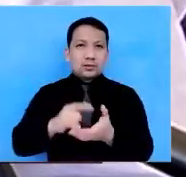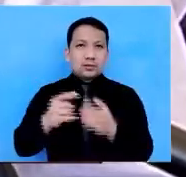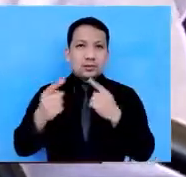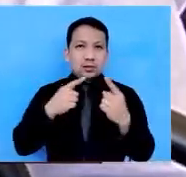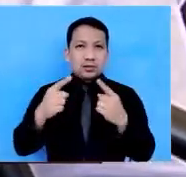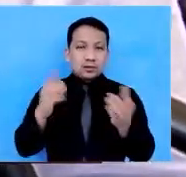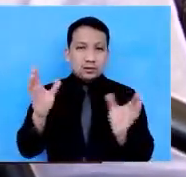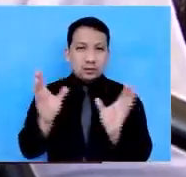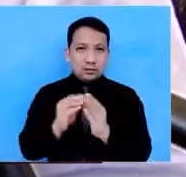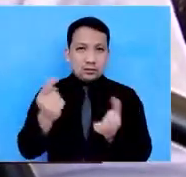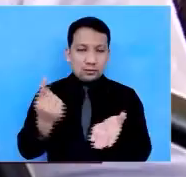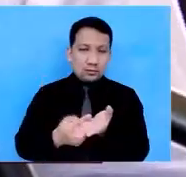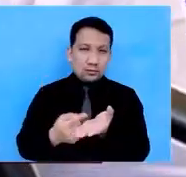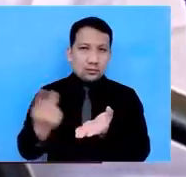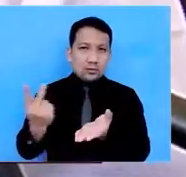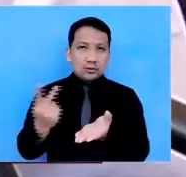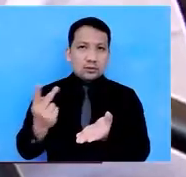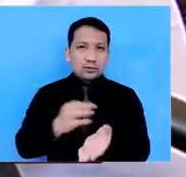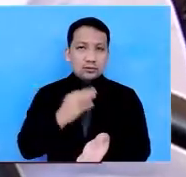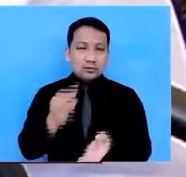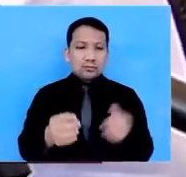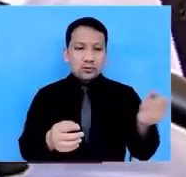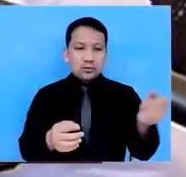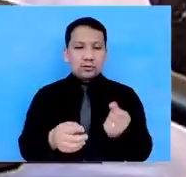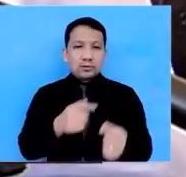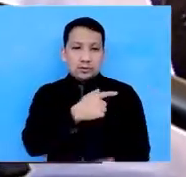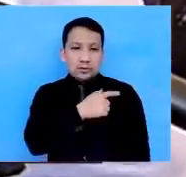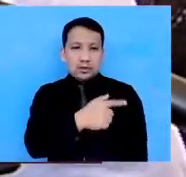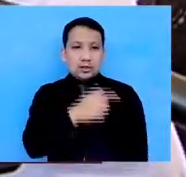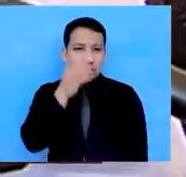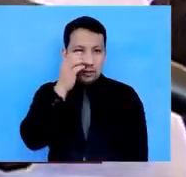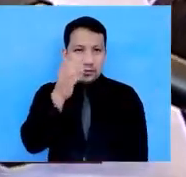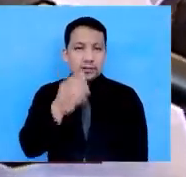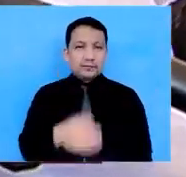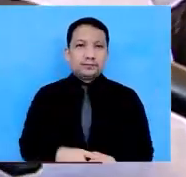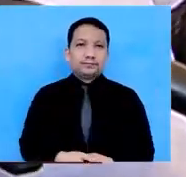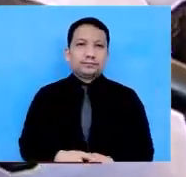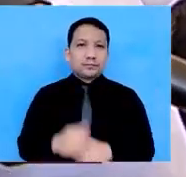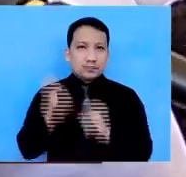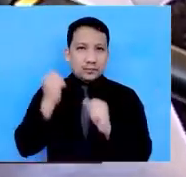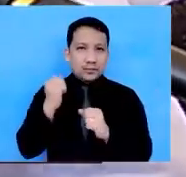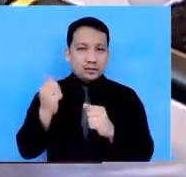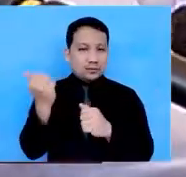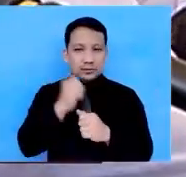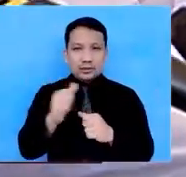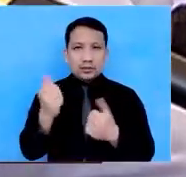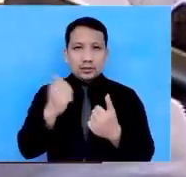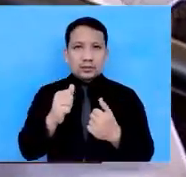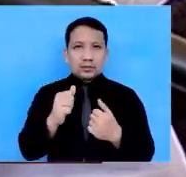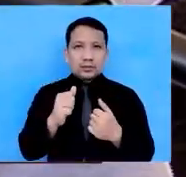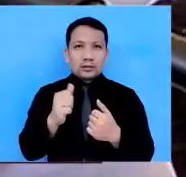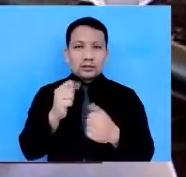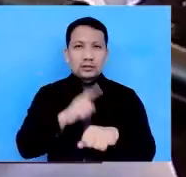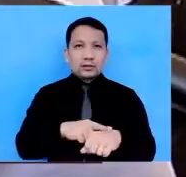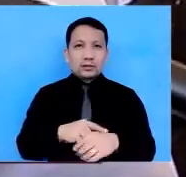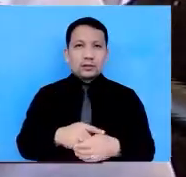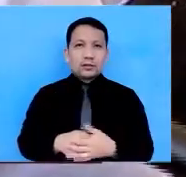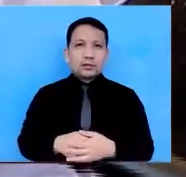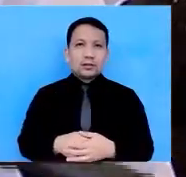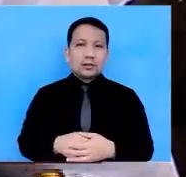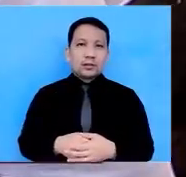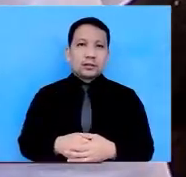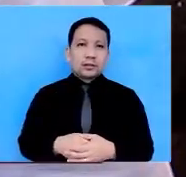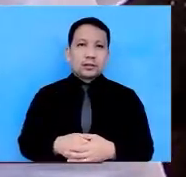ang permanent appointment ni General Katapang at we expect it anytime. Sir, does that mean marirremove na